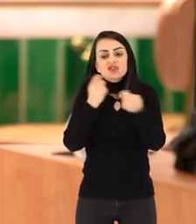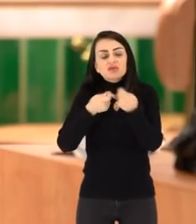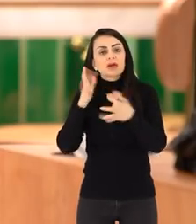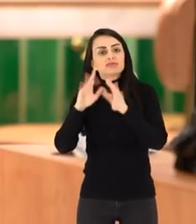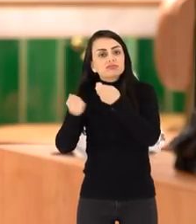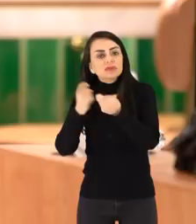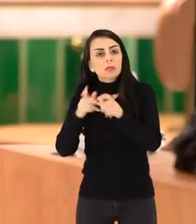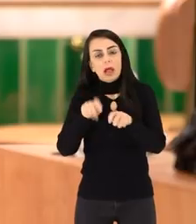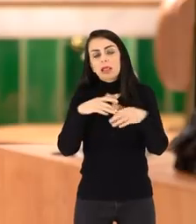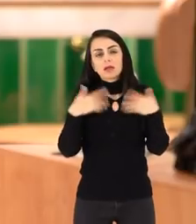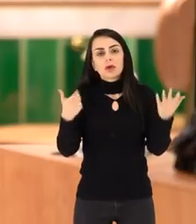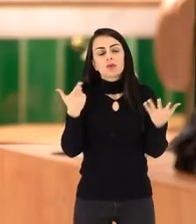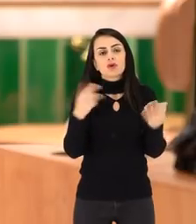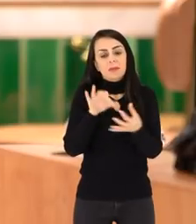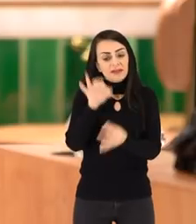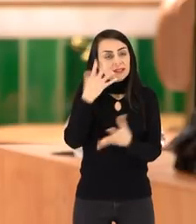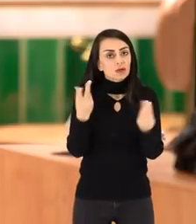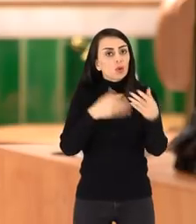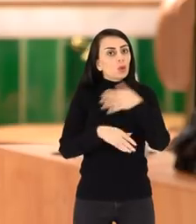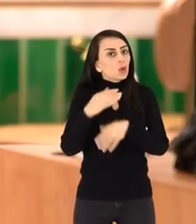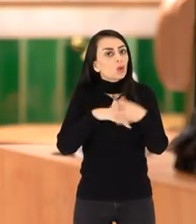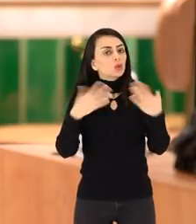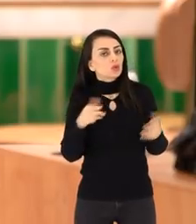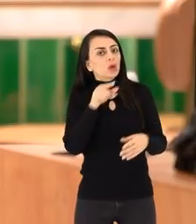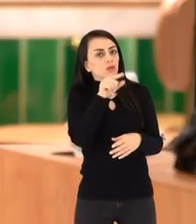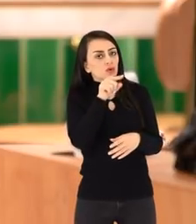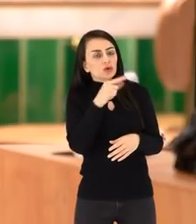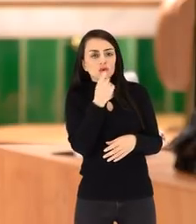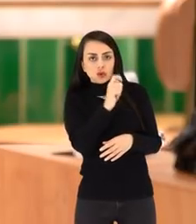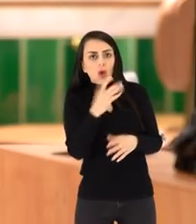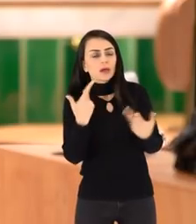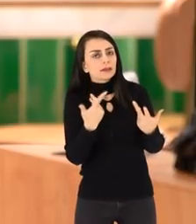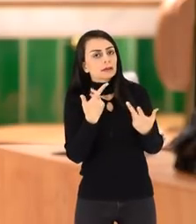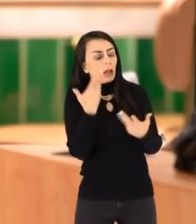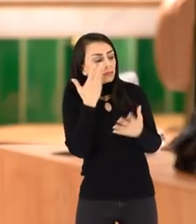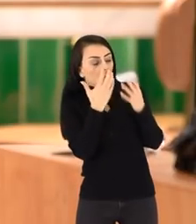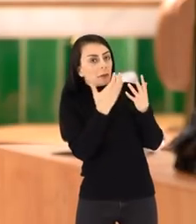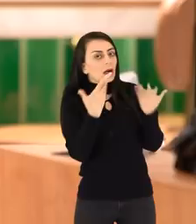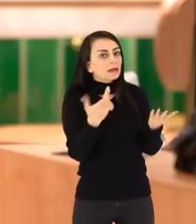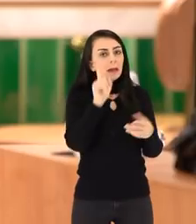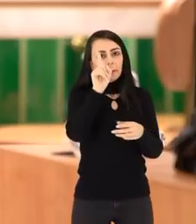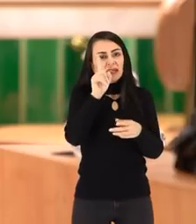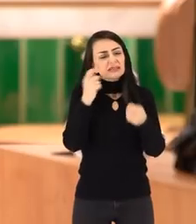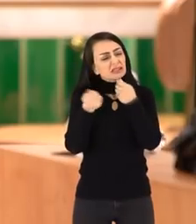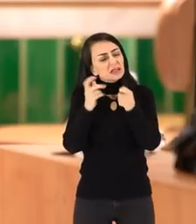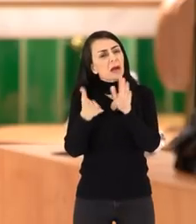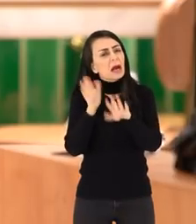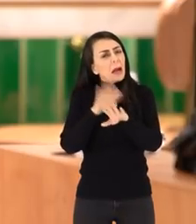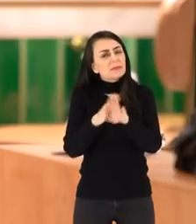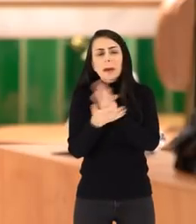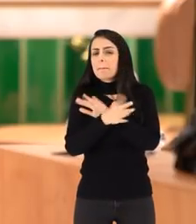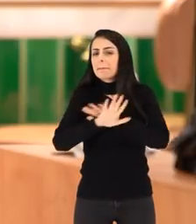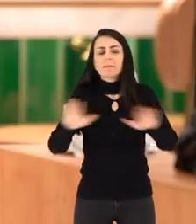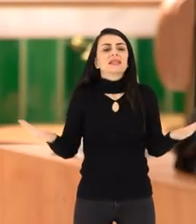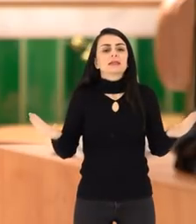mesela şimdi bu söylediğin şeye gıpta ediyorum. Yalan değil yani. Bir tane bir şey yapsam keşke ve bir tek onu yapsam mesela